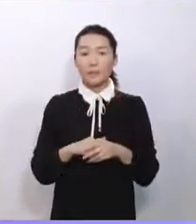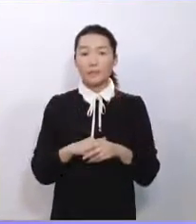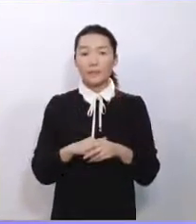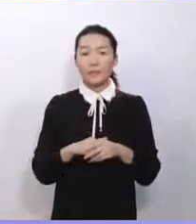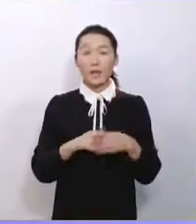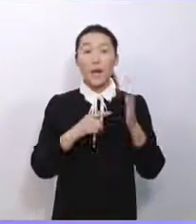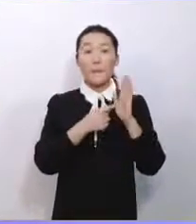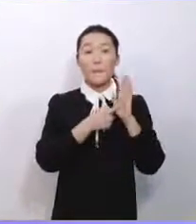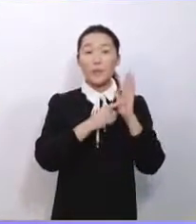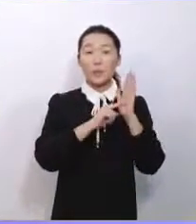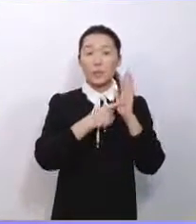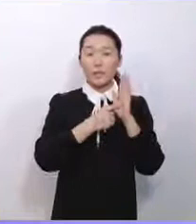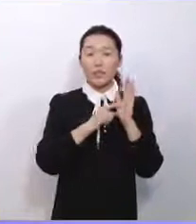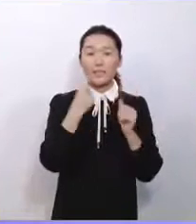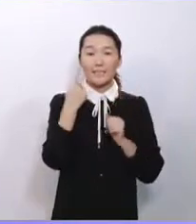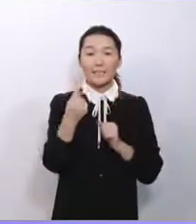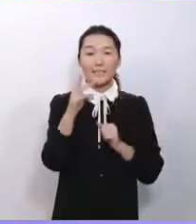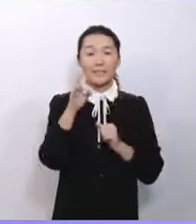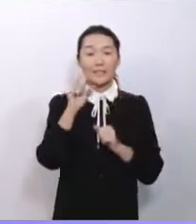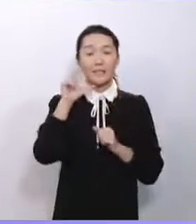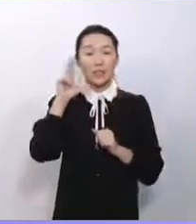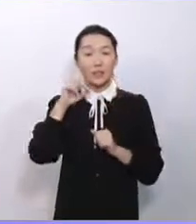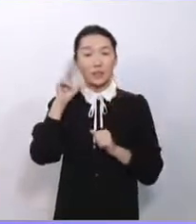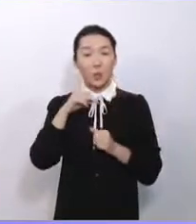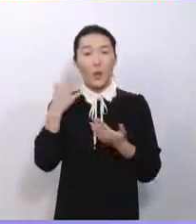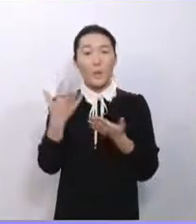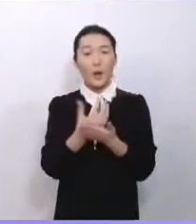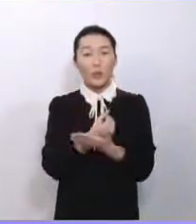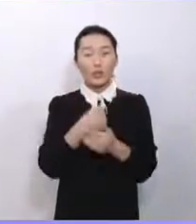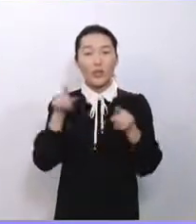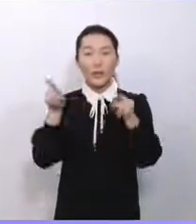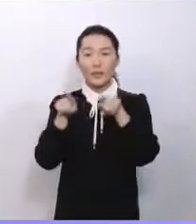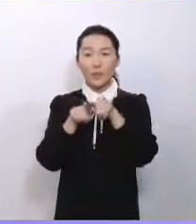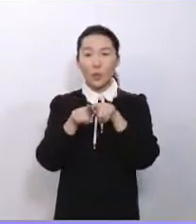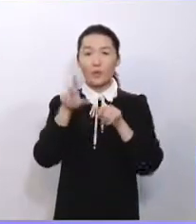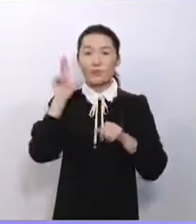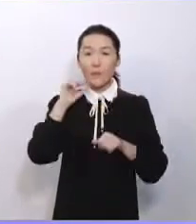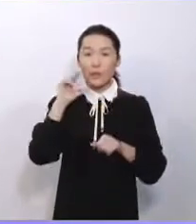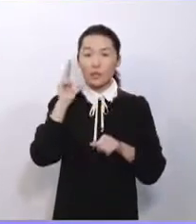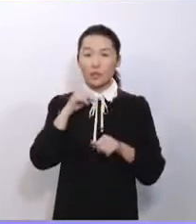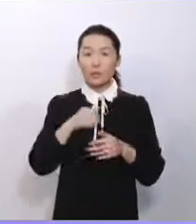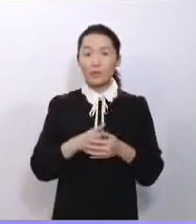При умножении единицы на число получаем то же самое число.